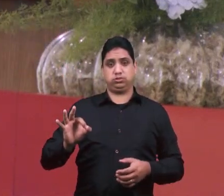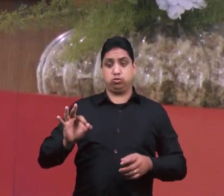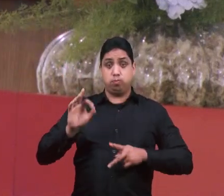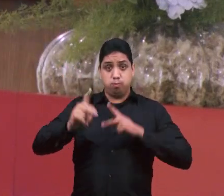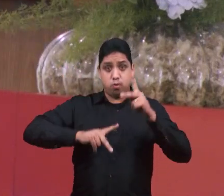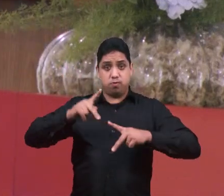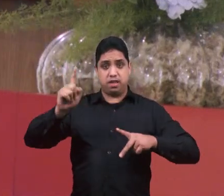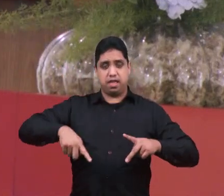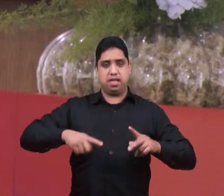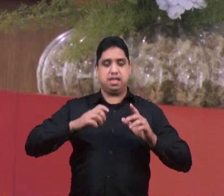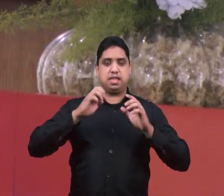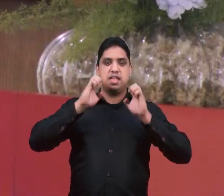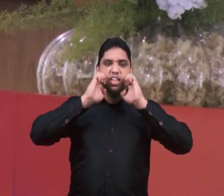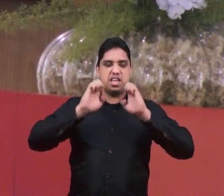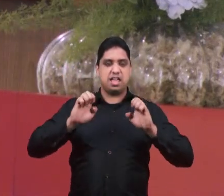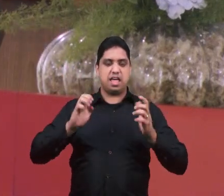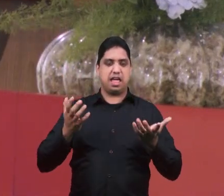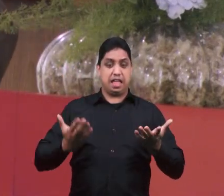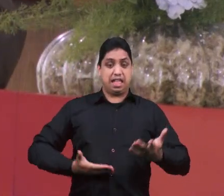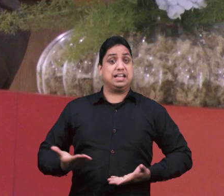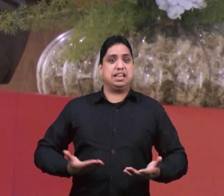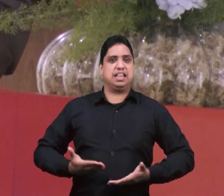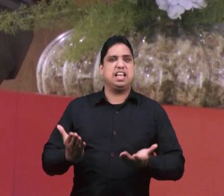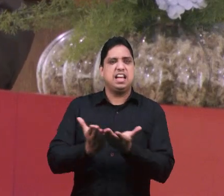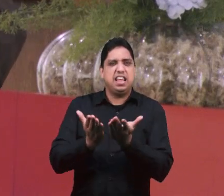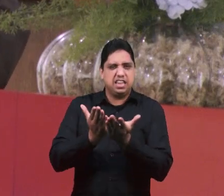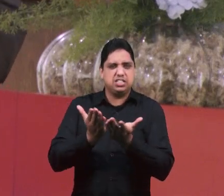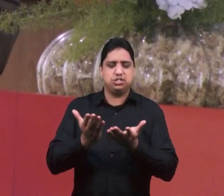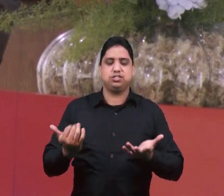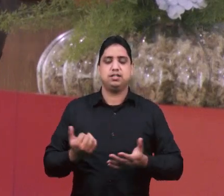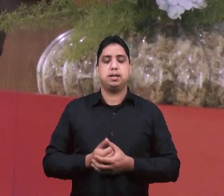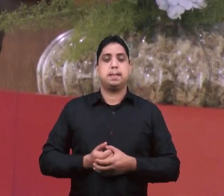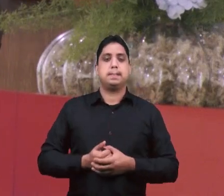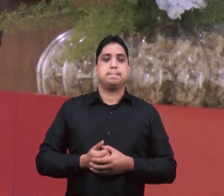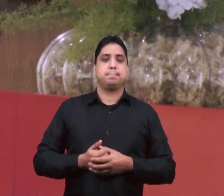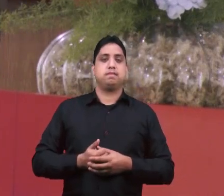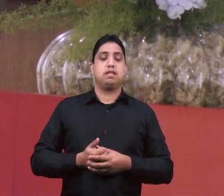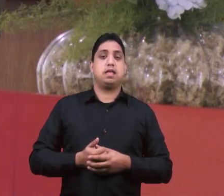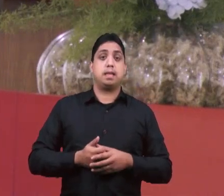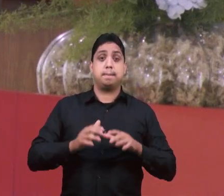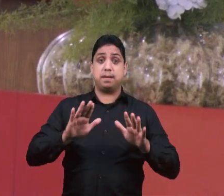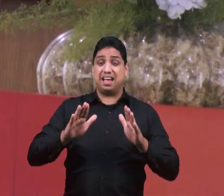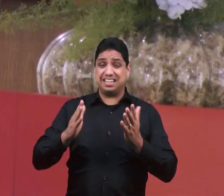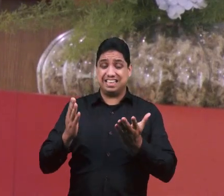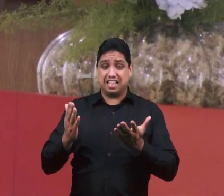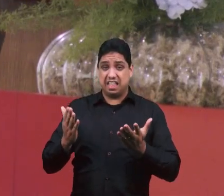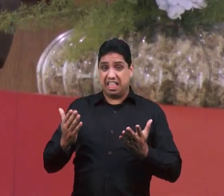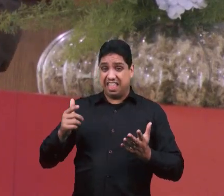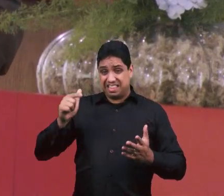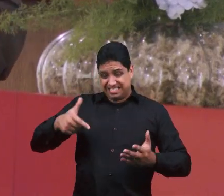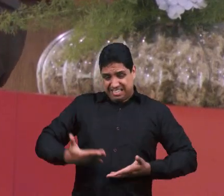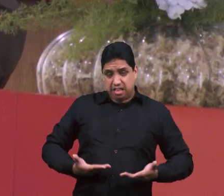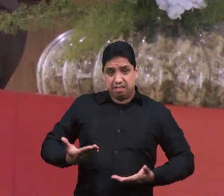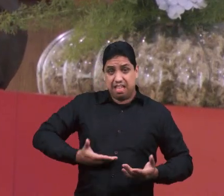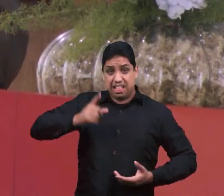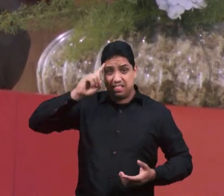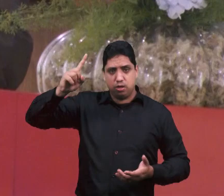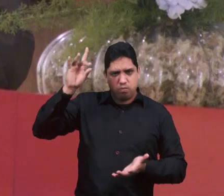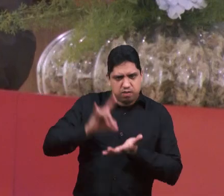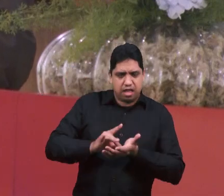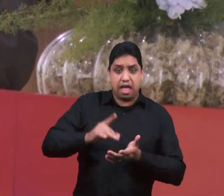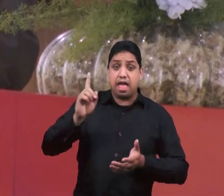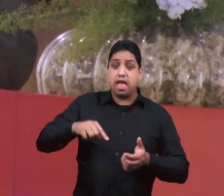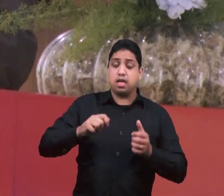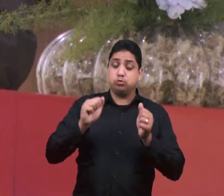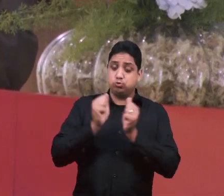chrétiens, de croyants, etc. Mais l'évangile, c'est un mystère. Sans le mystère, il